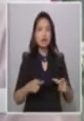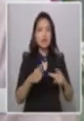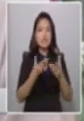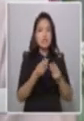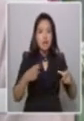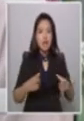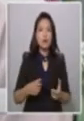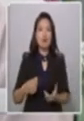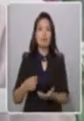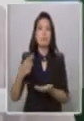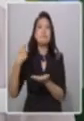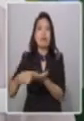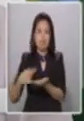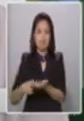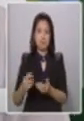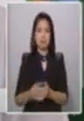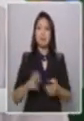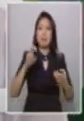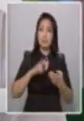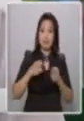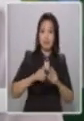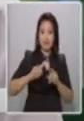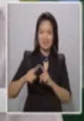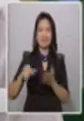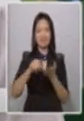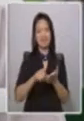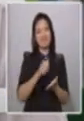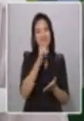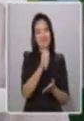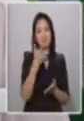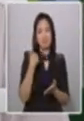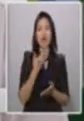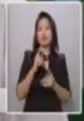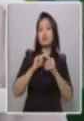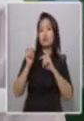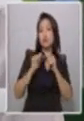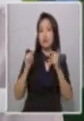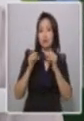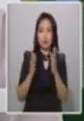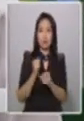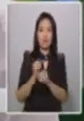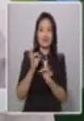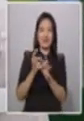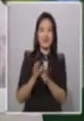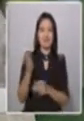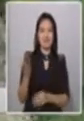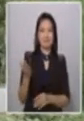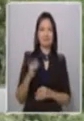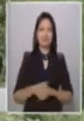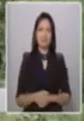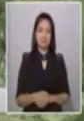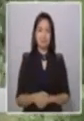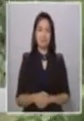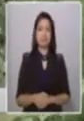เป็นเรื่องของหลักประกันที่ดินปัญหาทุกอย่างมีทางแก้ไขนะครับก็ขอให้ไปติดต่อพนักงานธกส.ได้ทุกสาขาครับผม